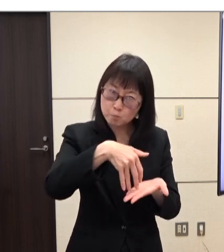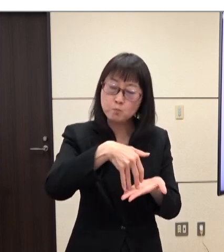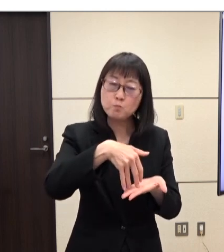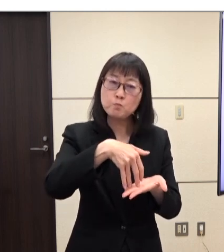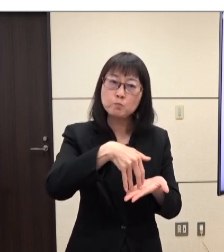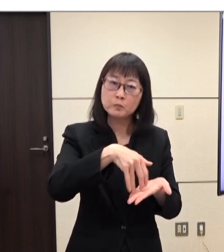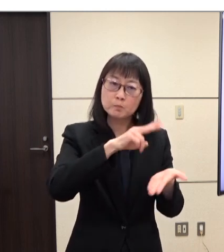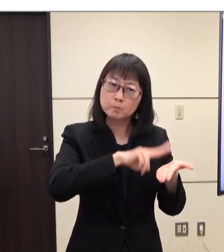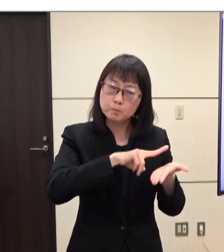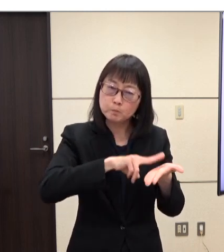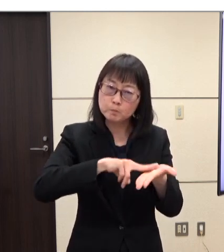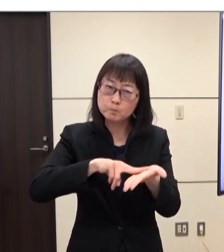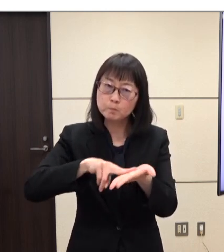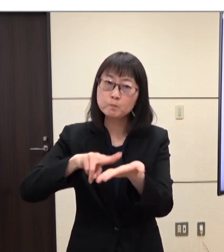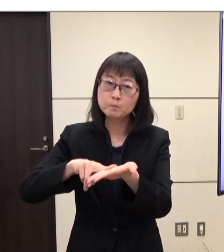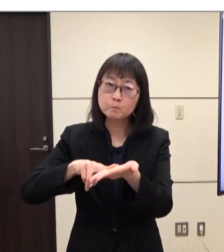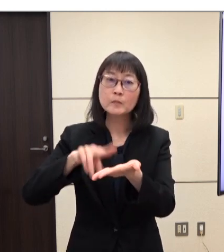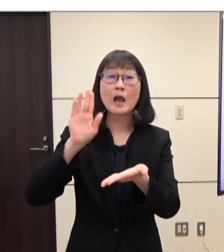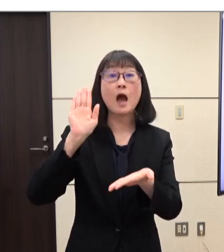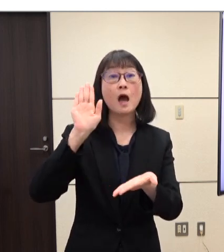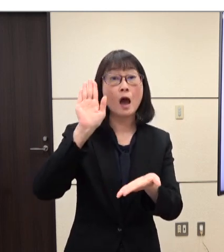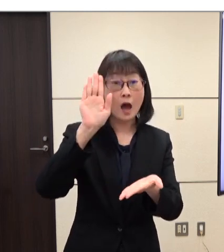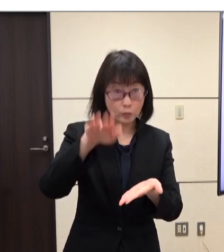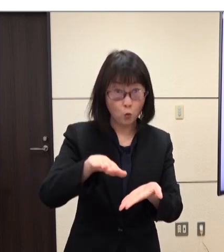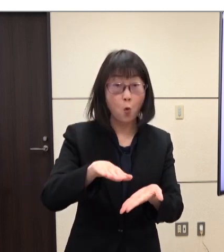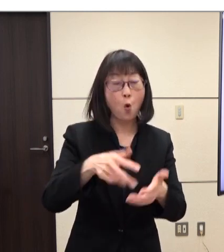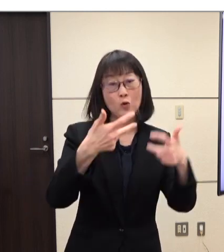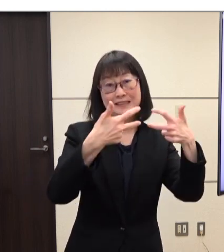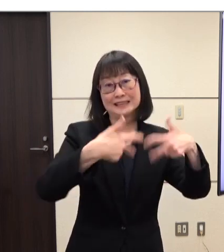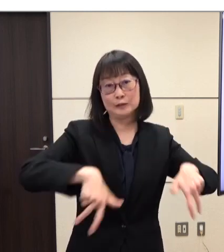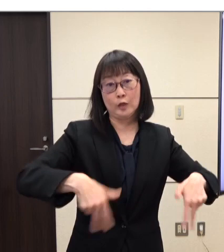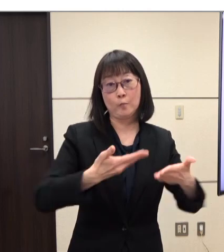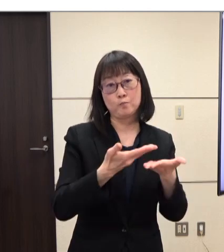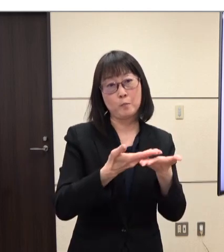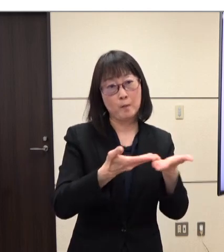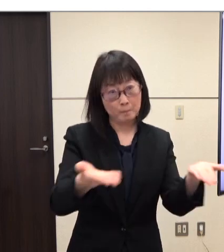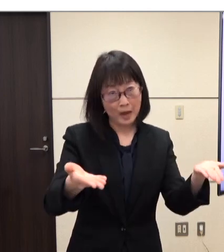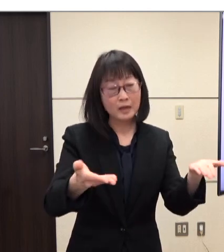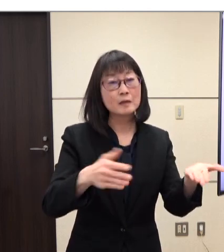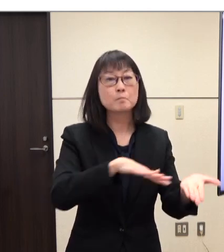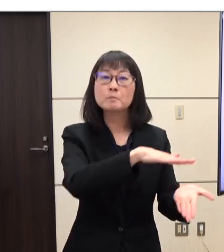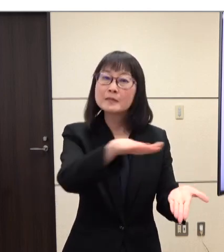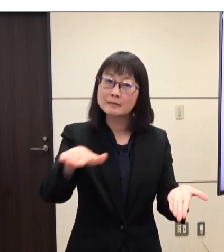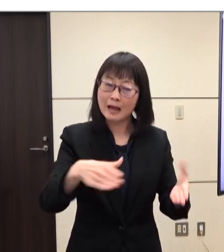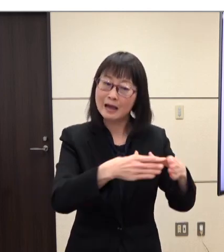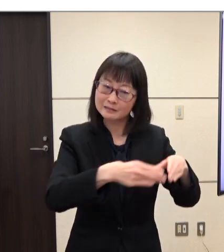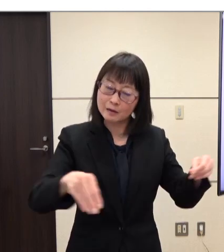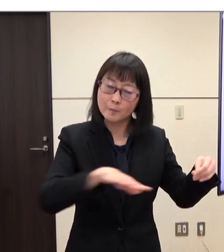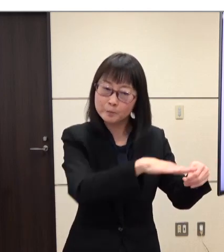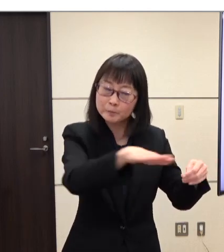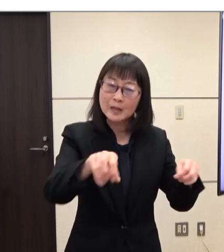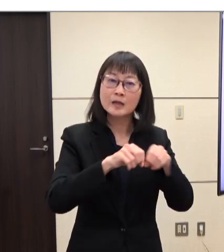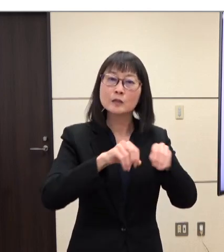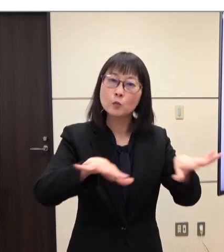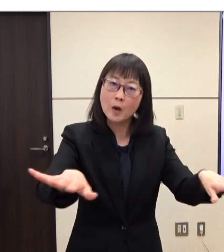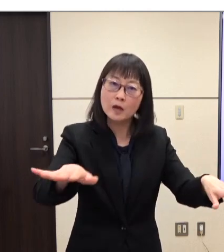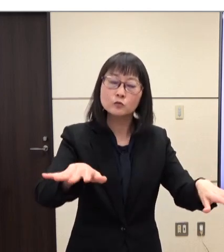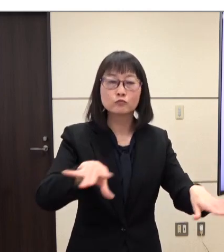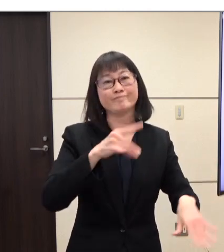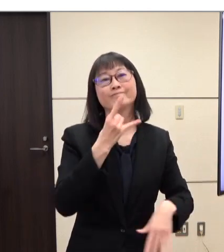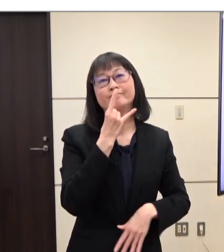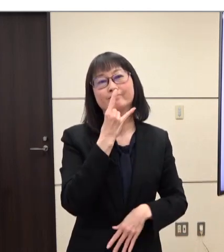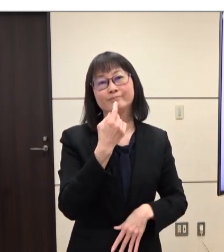あ導入が進んでいくものというふうに私としては期待をいたしております。私からの発表は以上